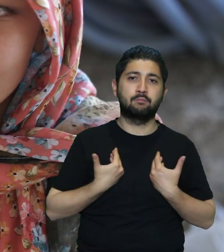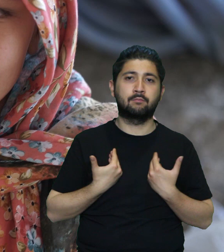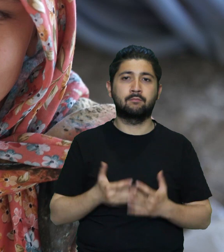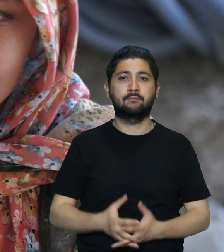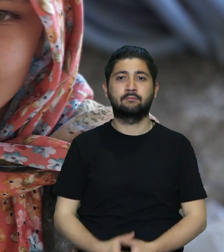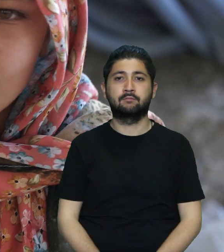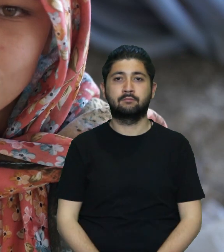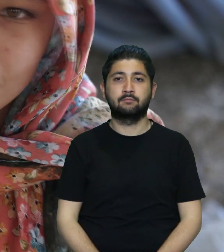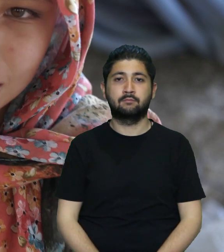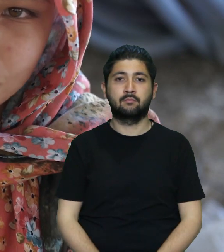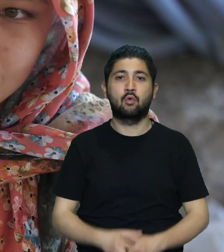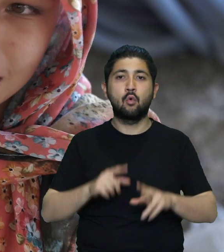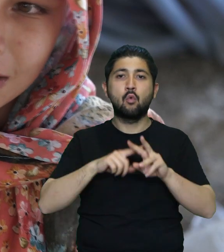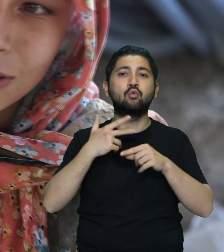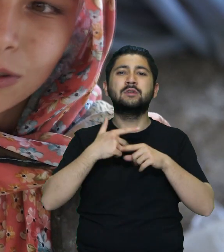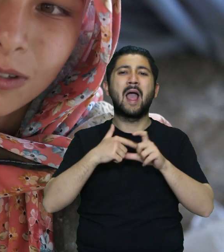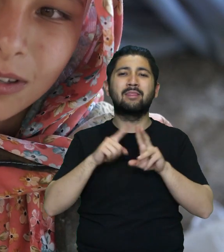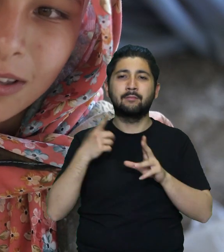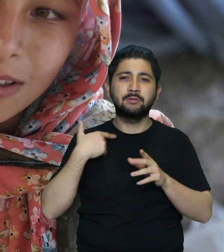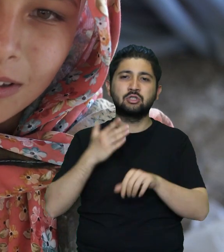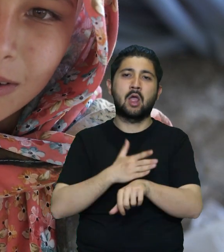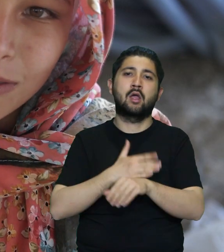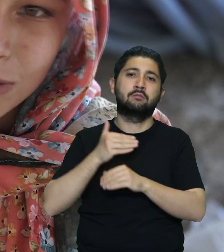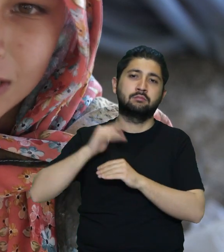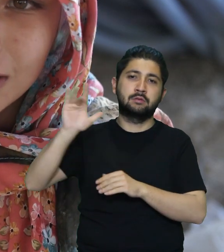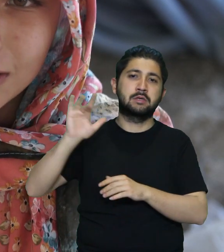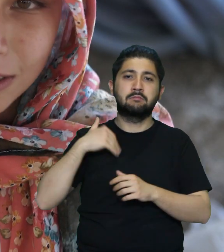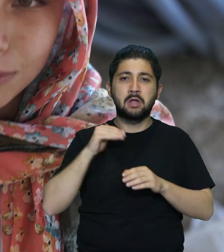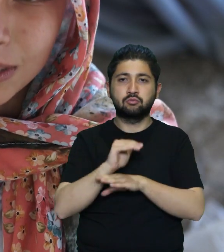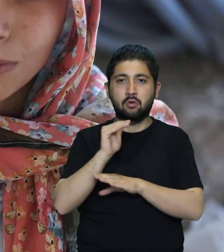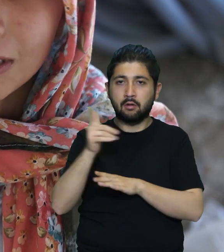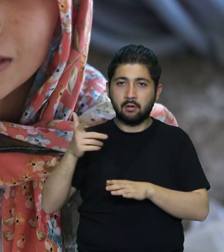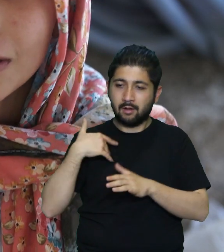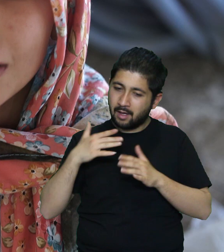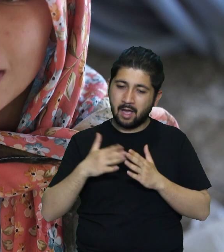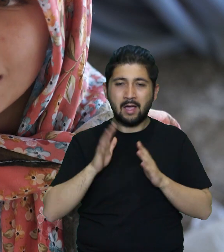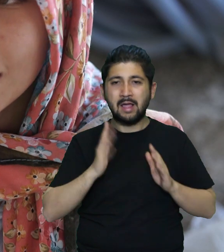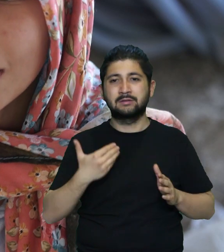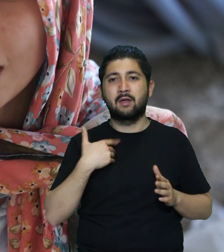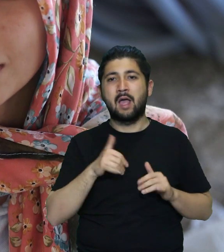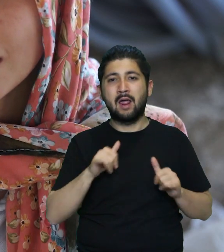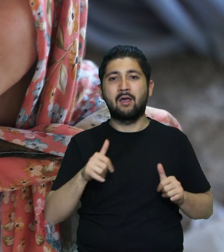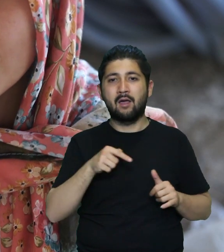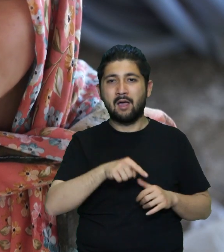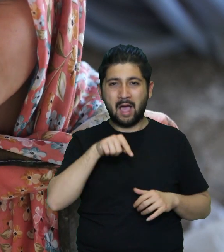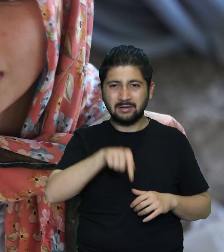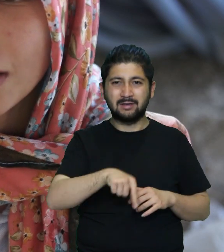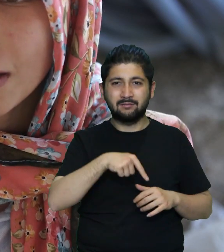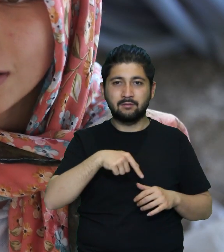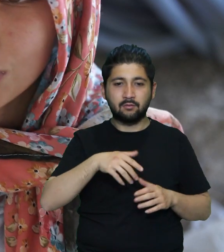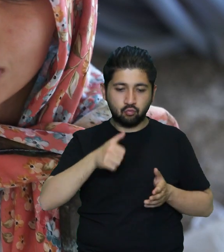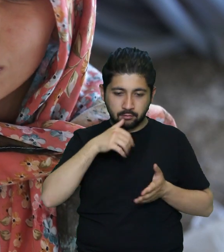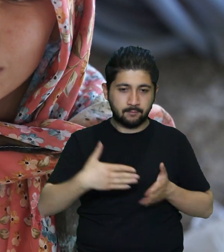14 yaşlarında. Kuzenlerim şehirde yaşıyor. Onlar da keşke bizde böyle aşağıda çay